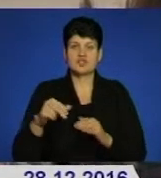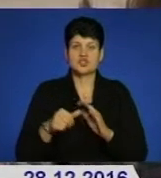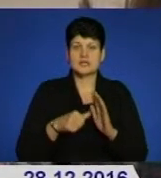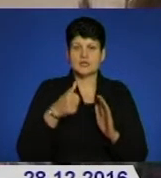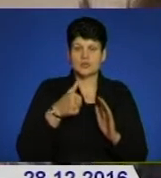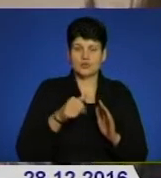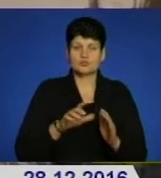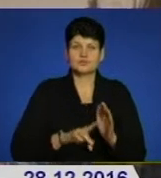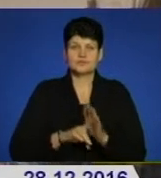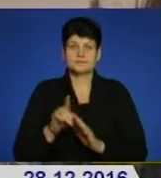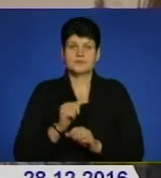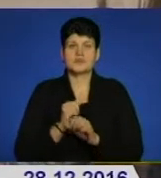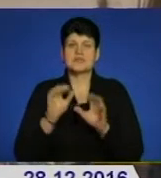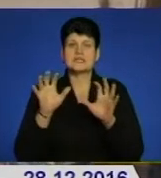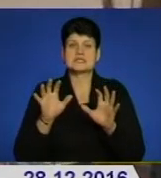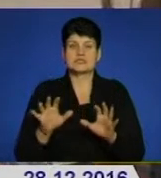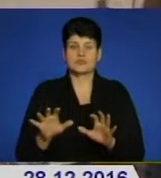року набрав чинності закон